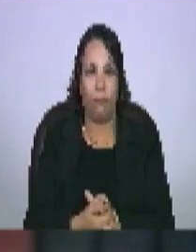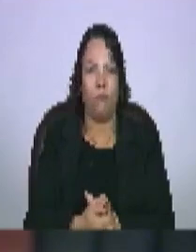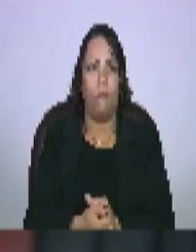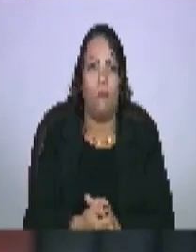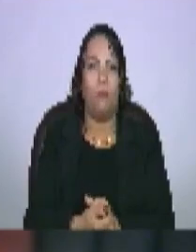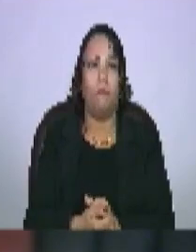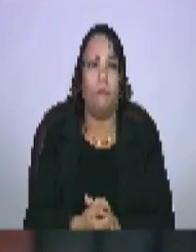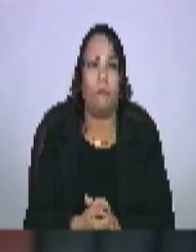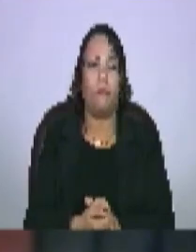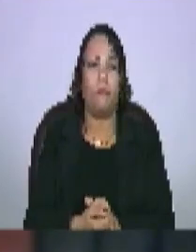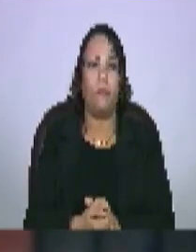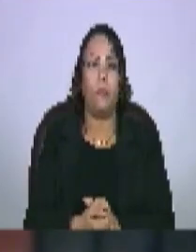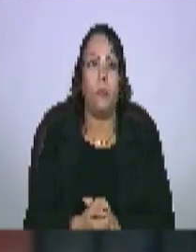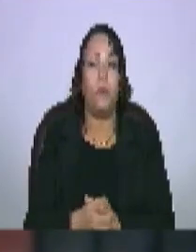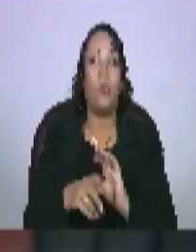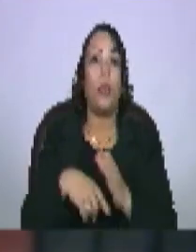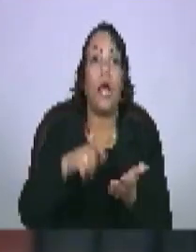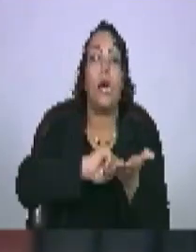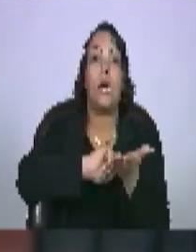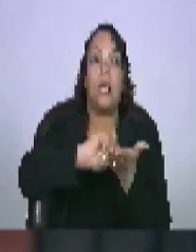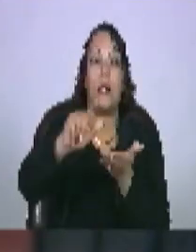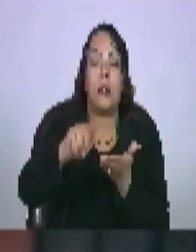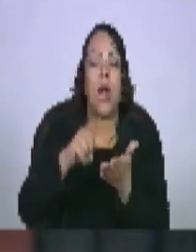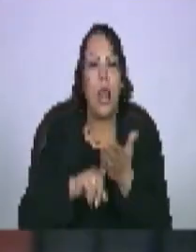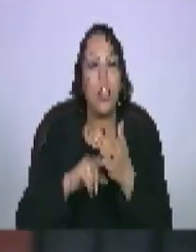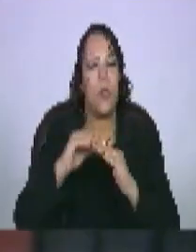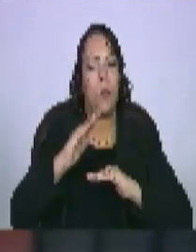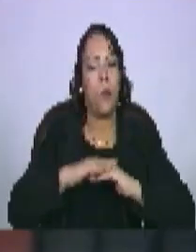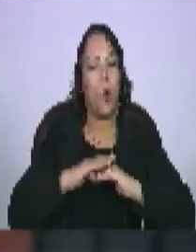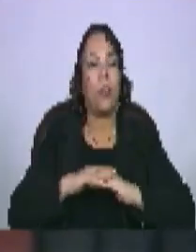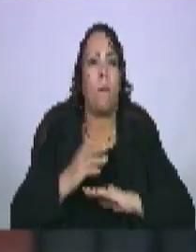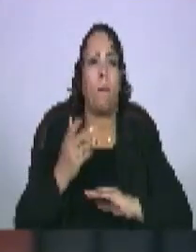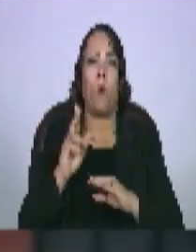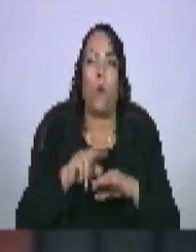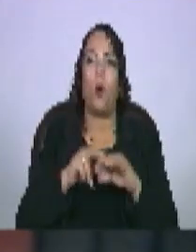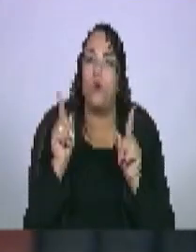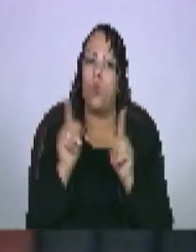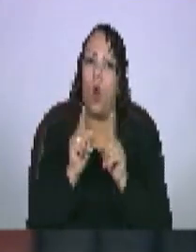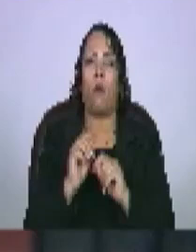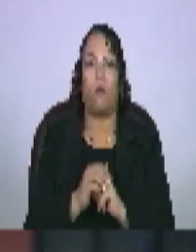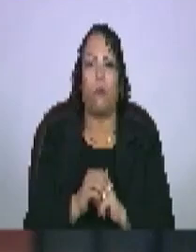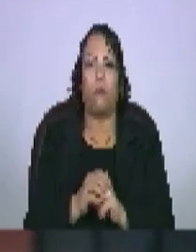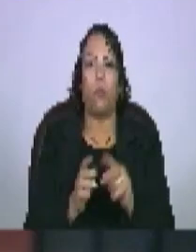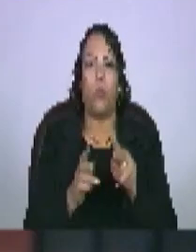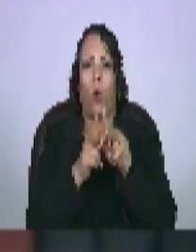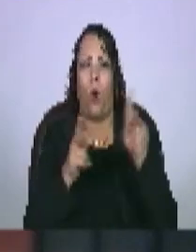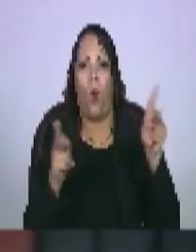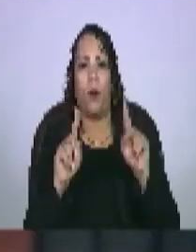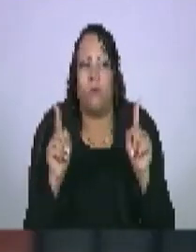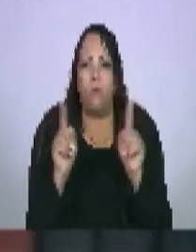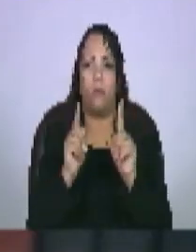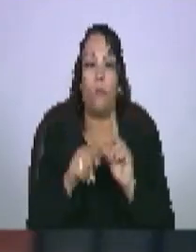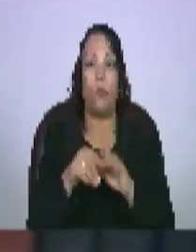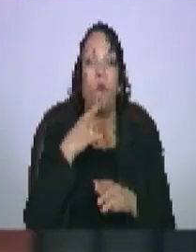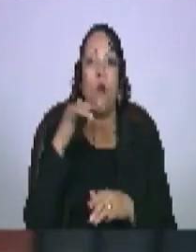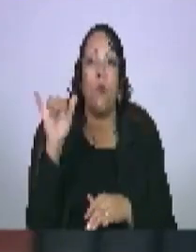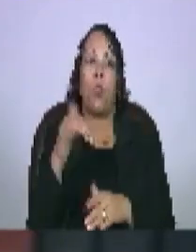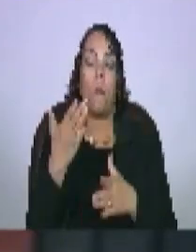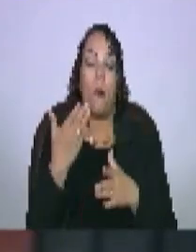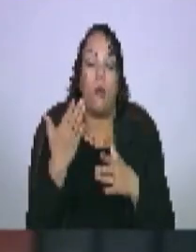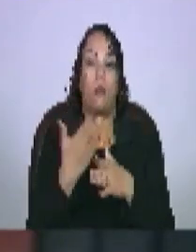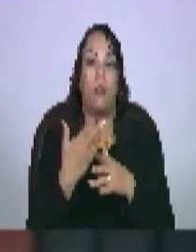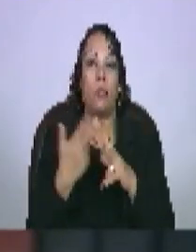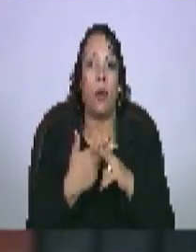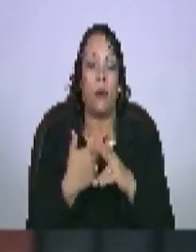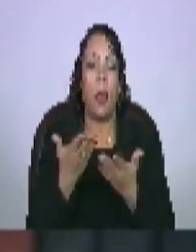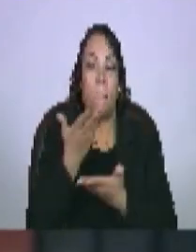ساعه الرسائل النصيه لازم تبقى مهذبه وقصيره اعطي اهتمام للناس اللي انت بتتكلم